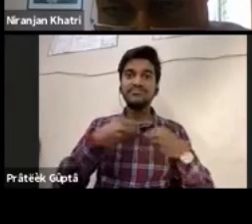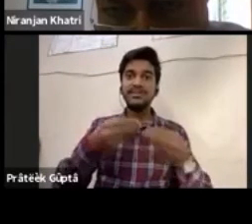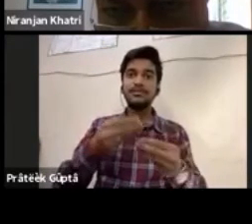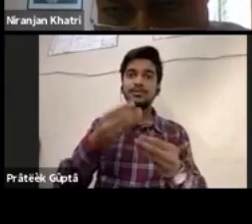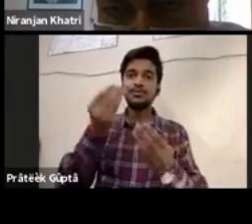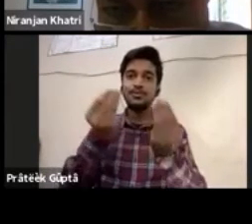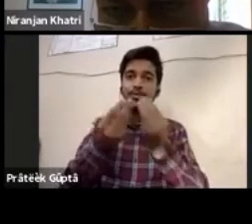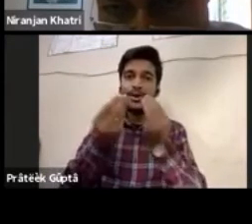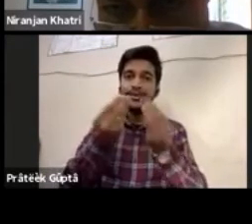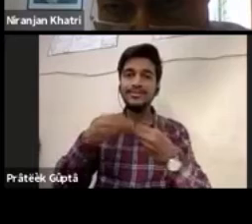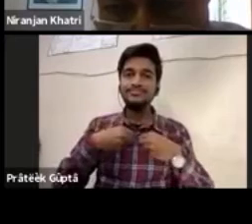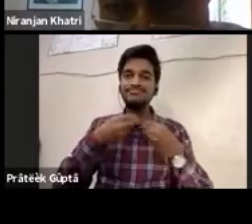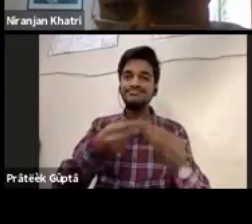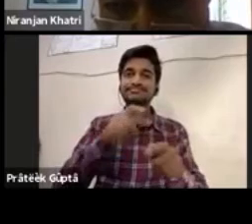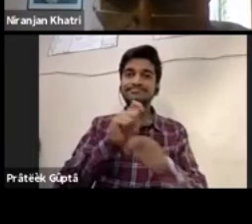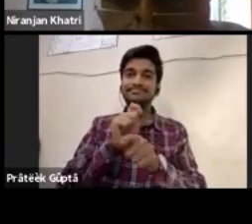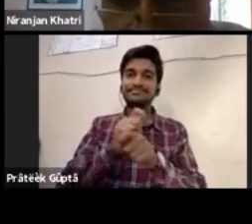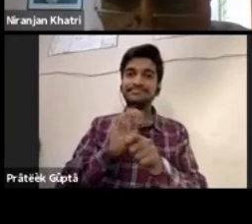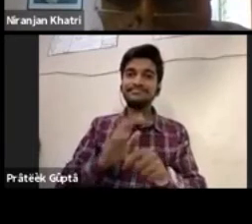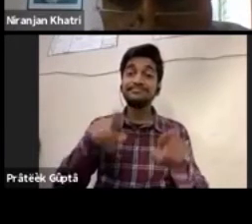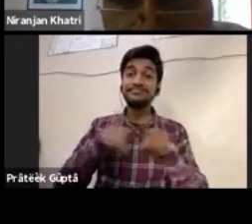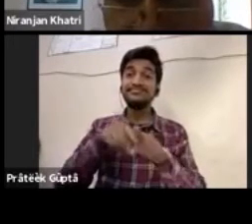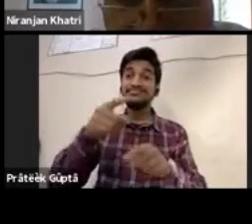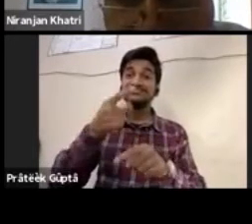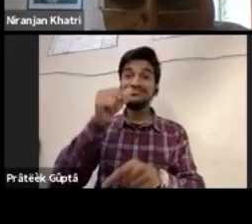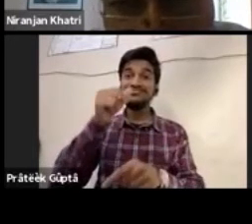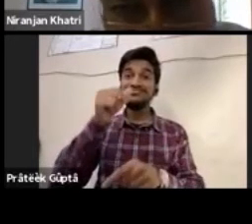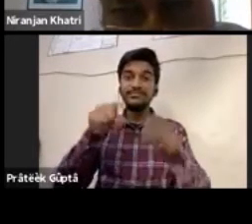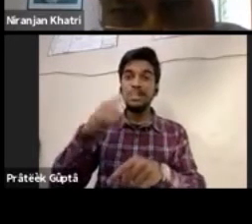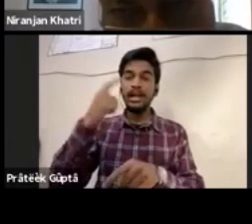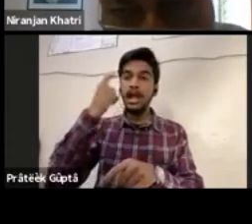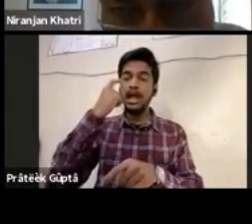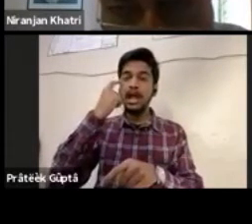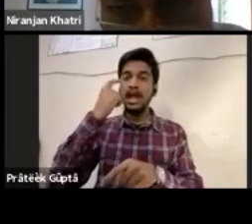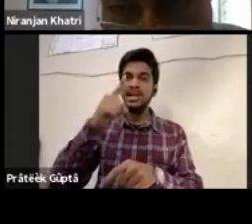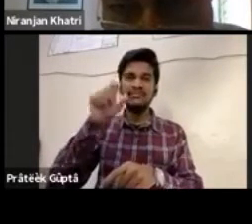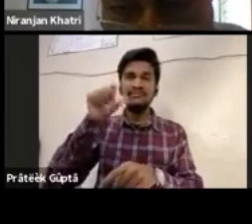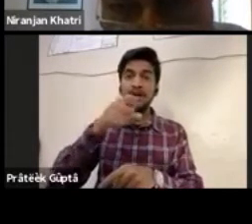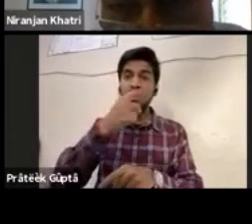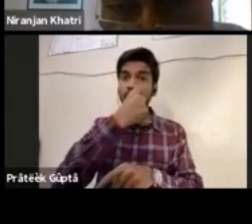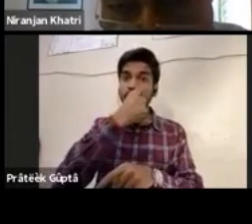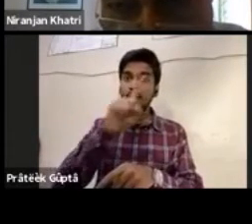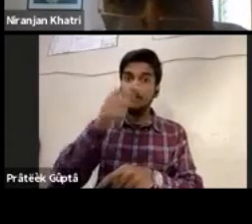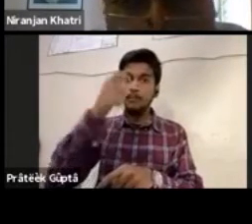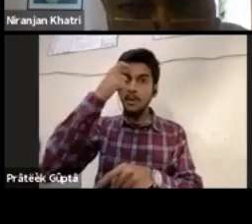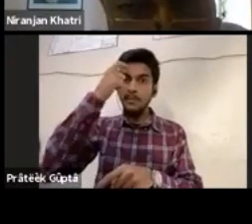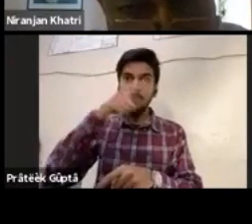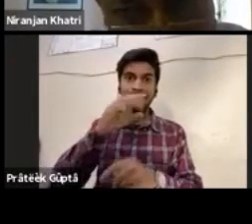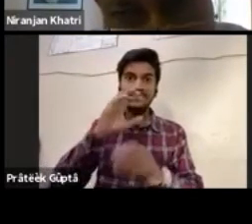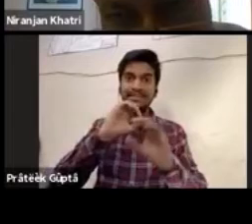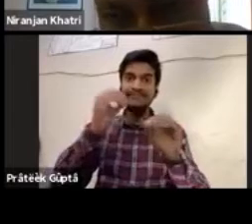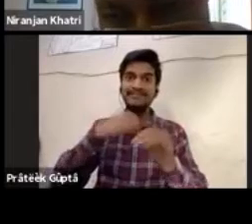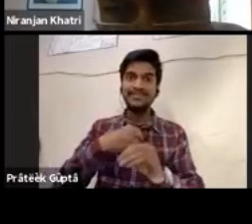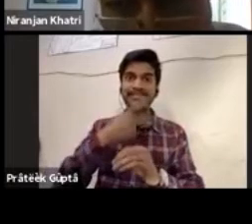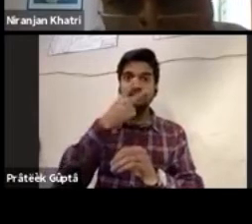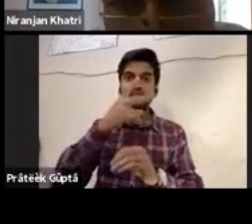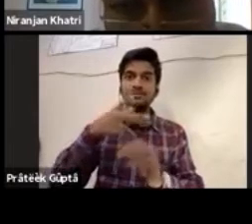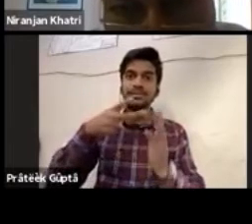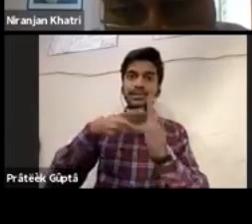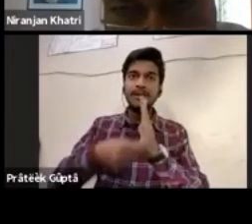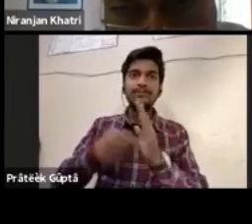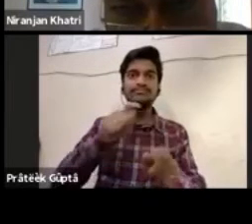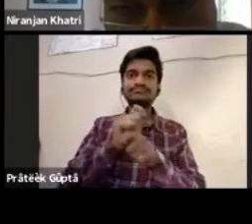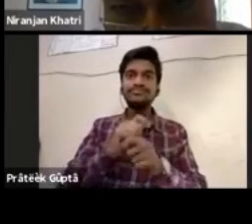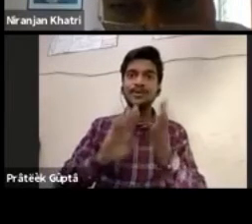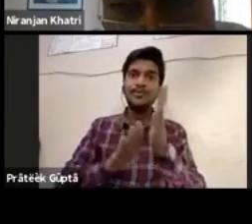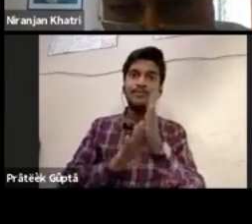की, अगर उसकी दूसरी आई बिल्कुल नॉर्मल भी होगी, ही विल हैव अ डेप्थ प्रॉब्लम. आप स्टेप कितना डीप है आप एसेस ही नहीं कर पाएंगे.